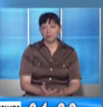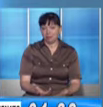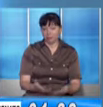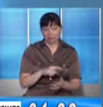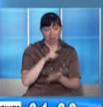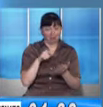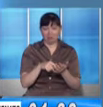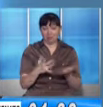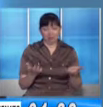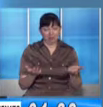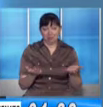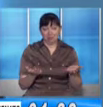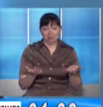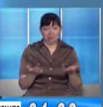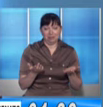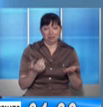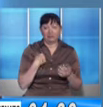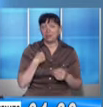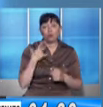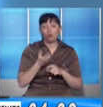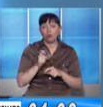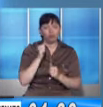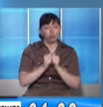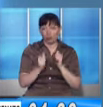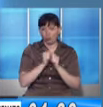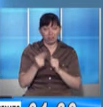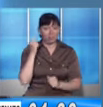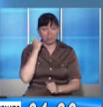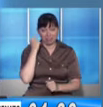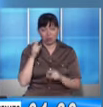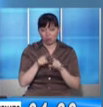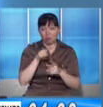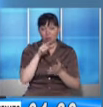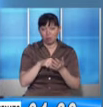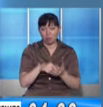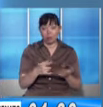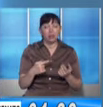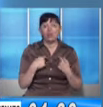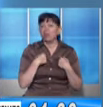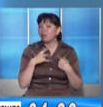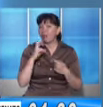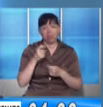E o întrebare pe care o auzim de foarte multe ori, apropo. Eu trebuie să spun că nu sunt demnitar, nu sunt